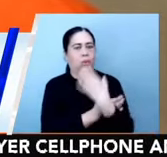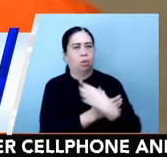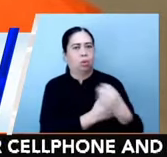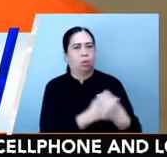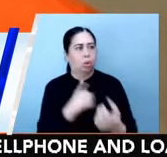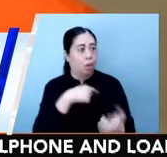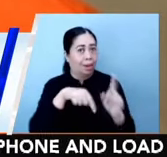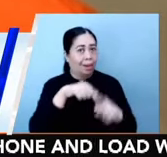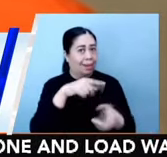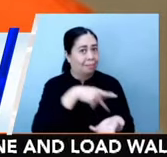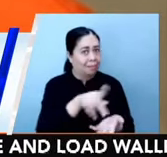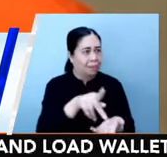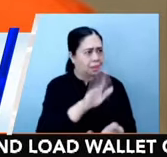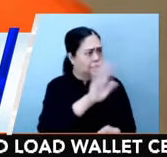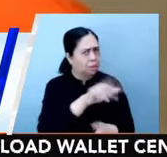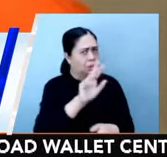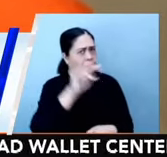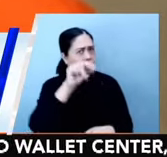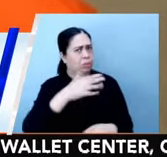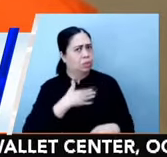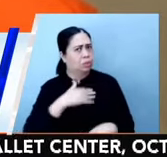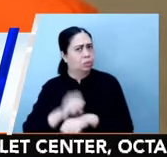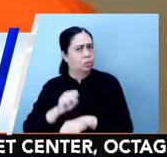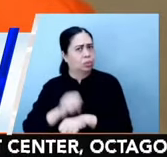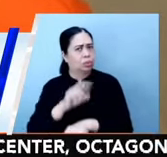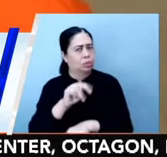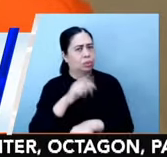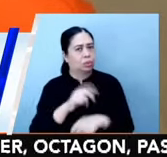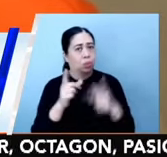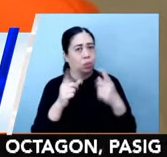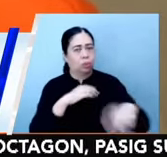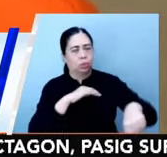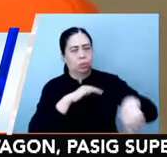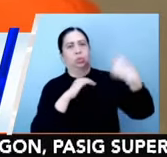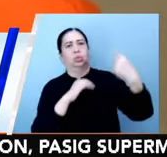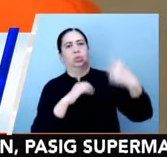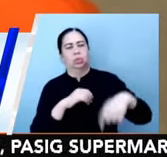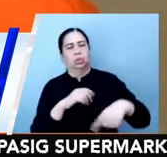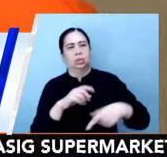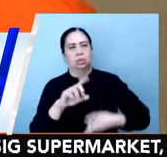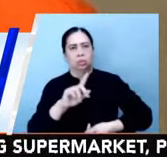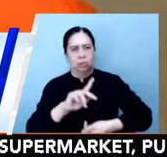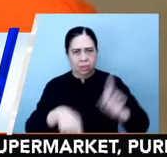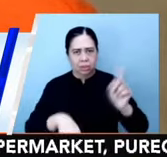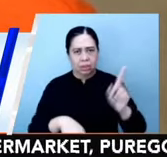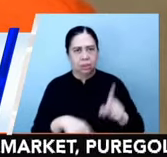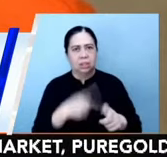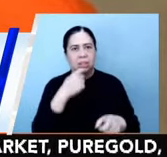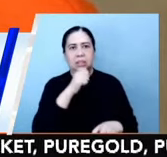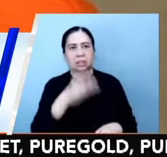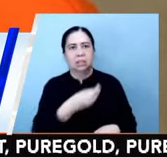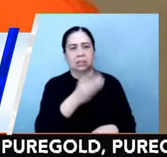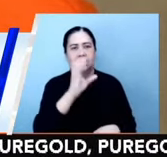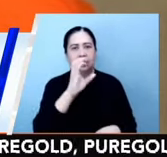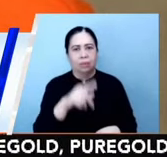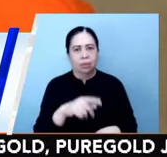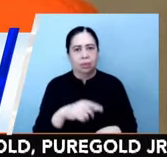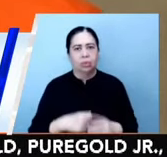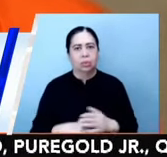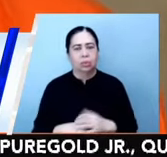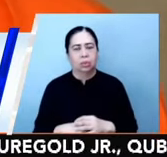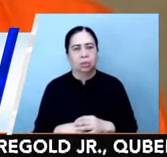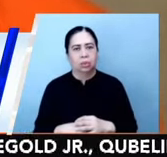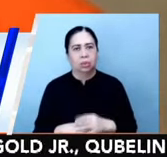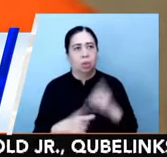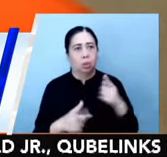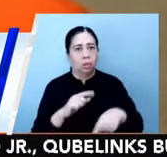kasi kailangan ko rin sa trabaho namin. Tinadyak niya ako. Hindi ko kasi binigay yung cellphone ko, tinadyak niya ako. Pagtadyak na sa akin, natumba